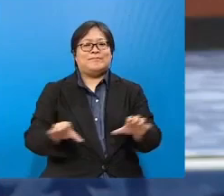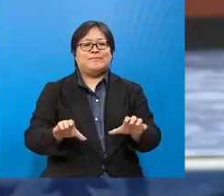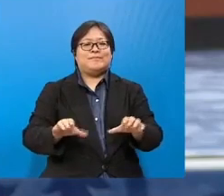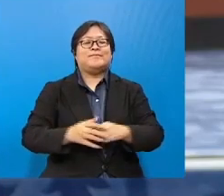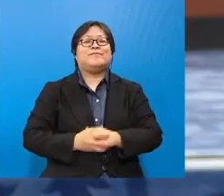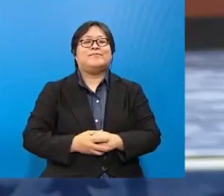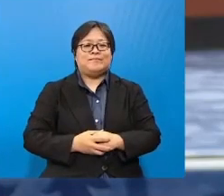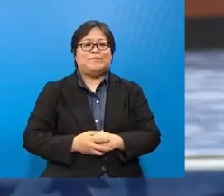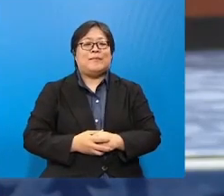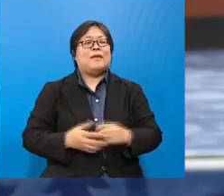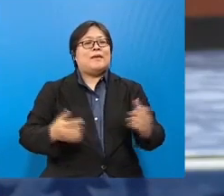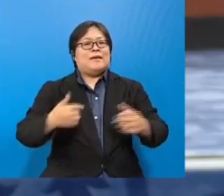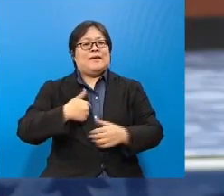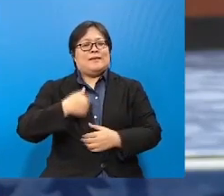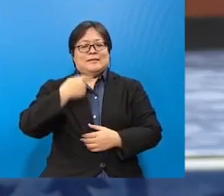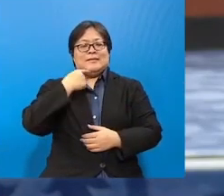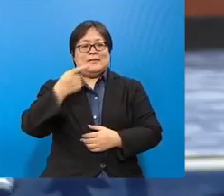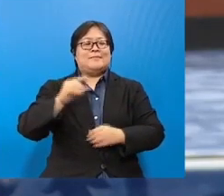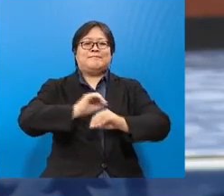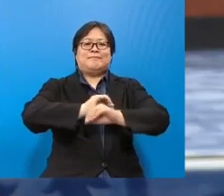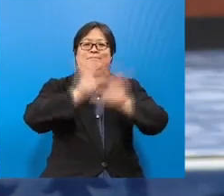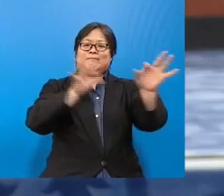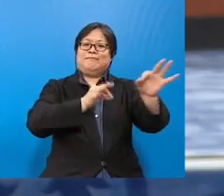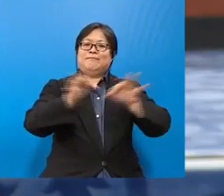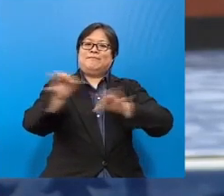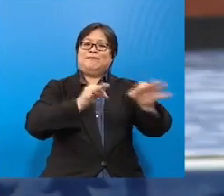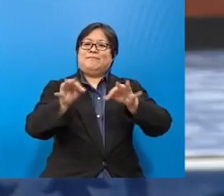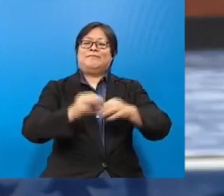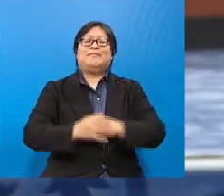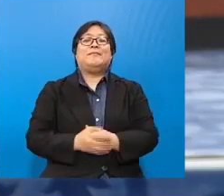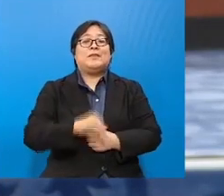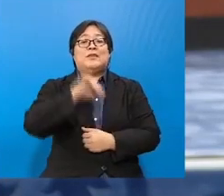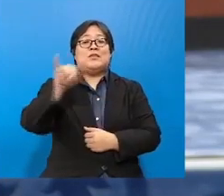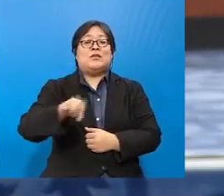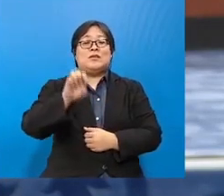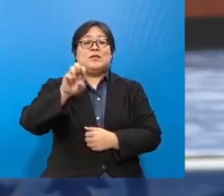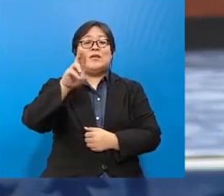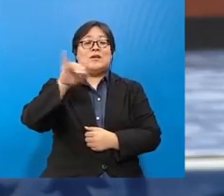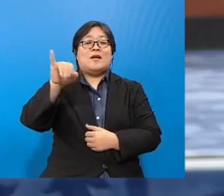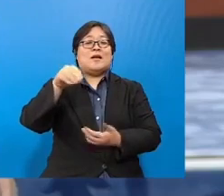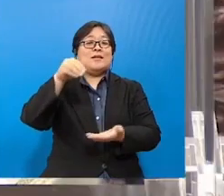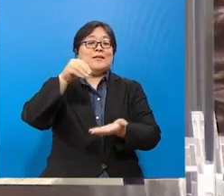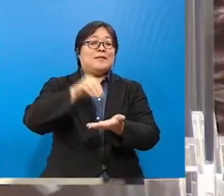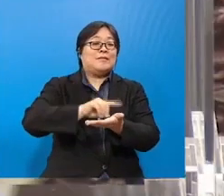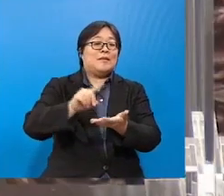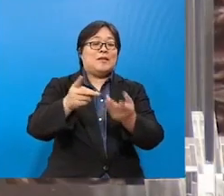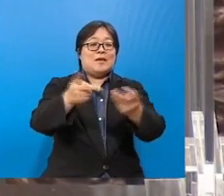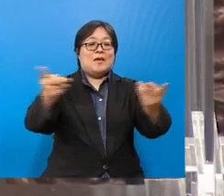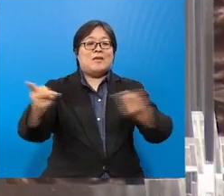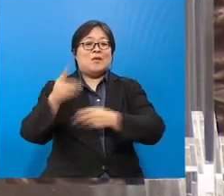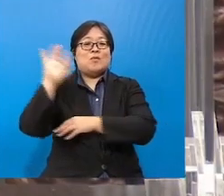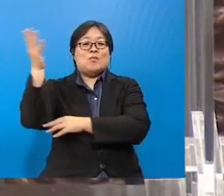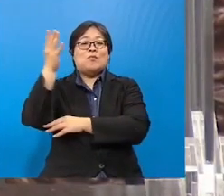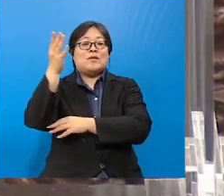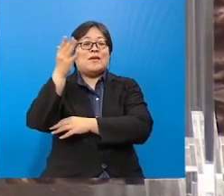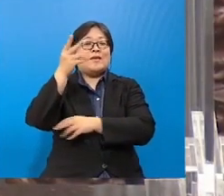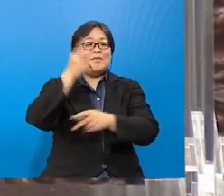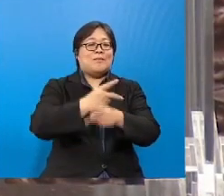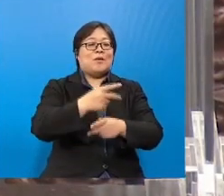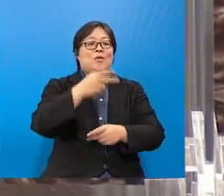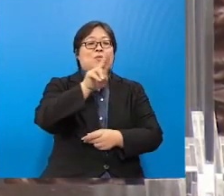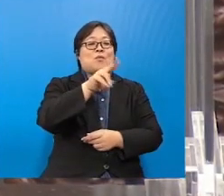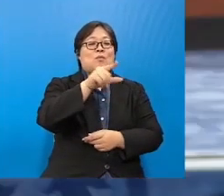itu Sena Sebutkan secara jelas bahwa Jera ini terletak di dalam mengutak simpan Wulung muda